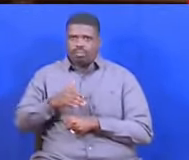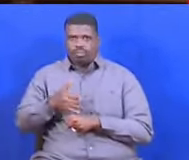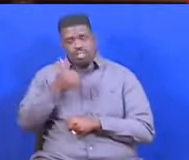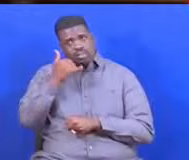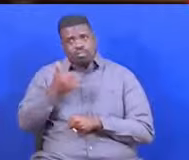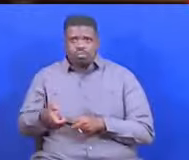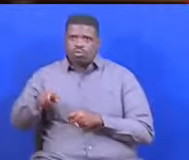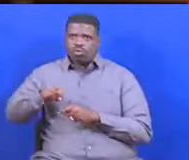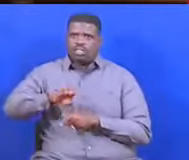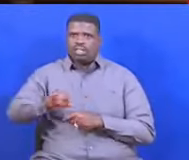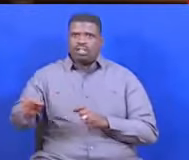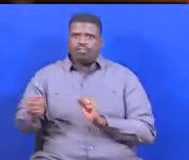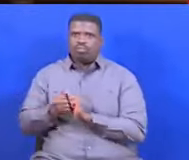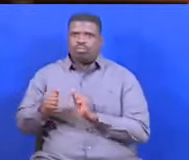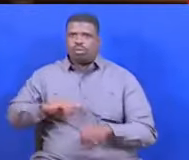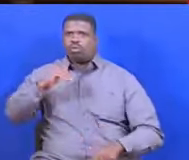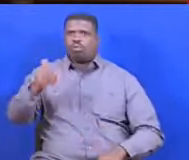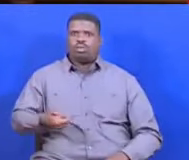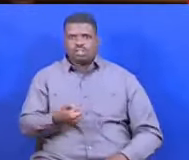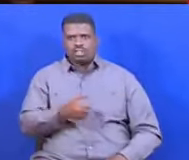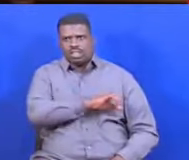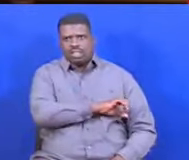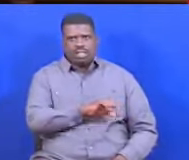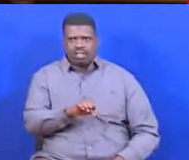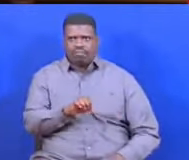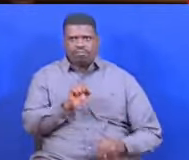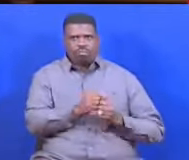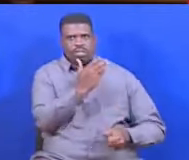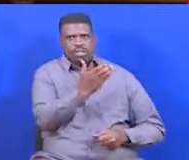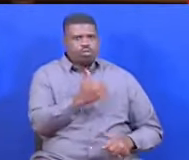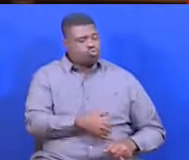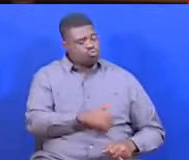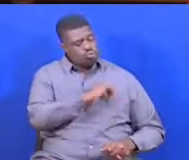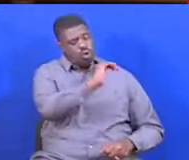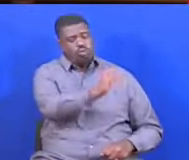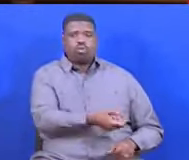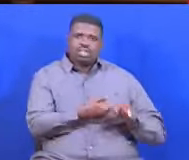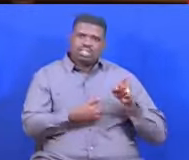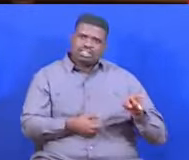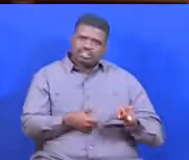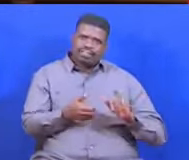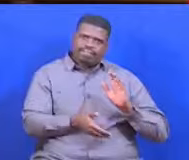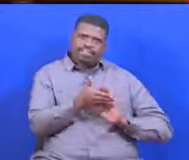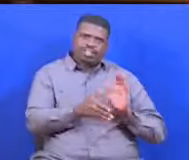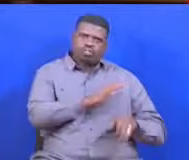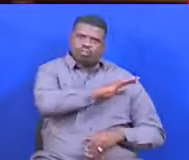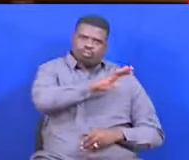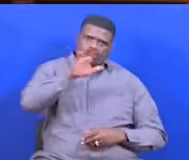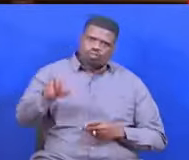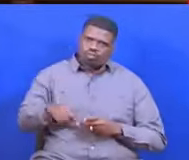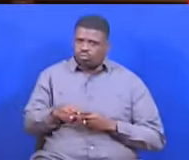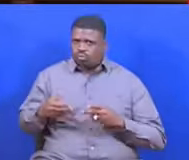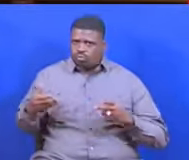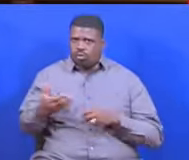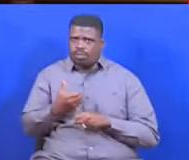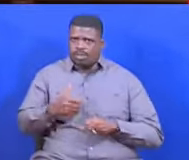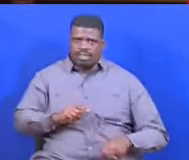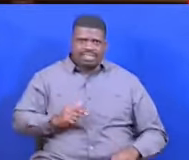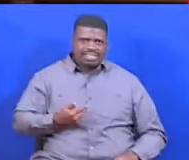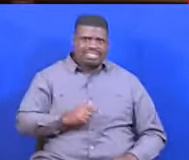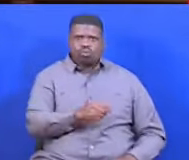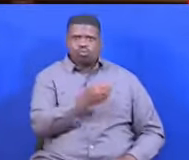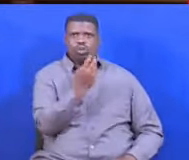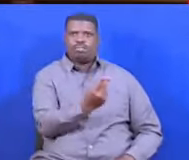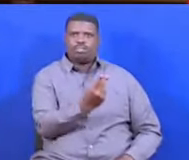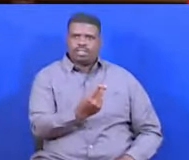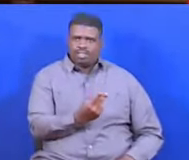hata shilingi 10,000 kwa mwezi au hata 15,000 kwa mwezi. Kwa hiyo ukichukua vyanzo vyote unaweza ukapata